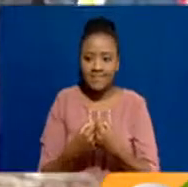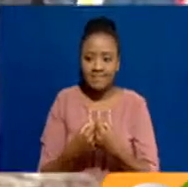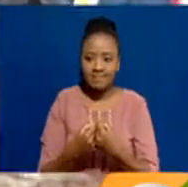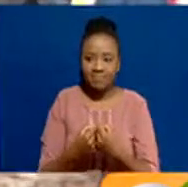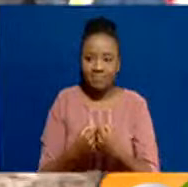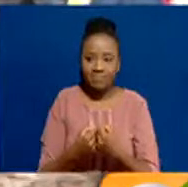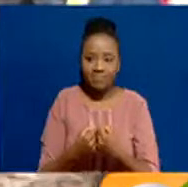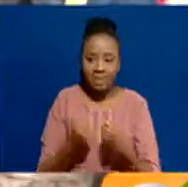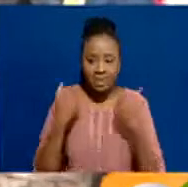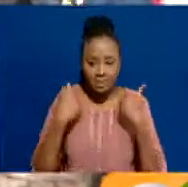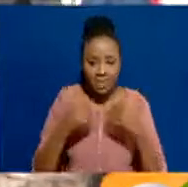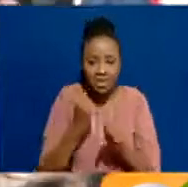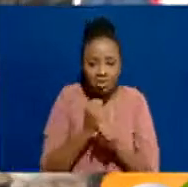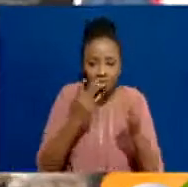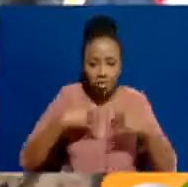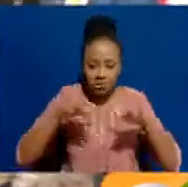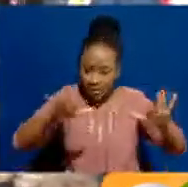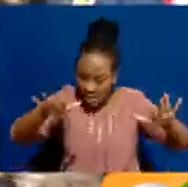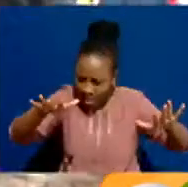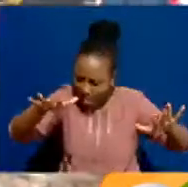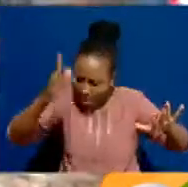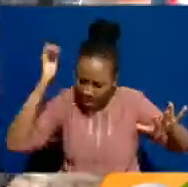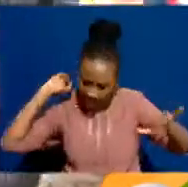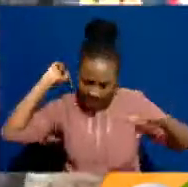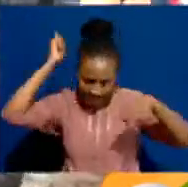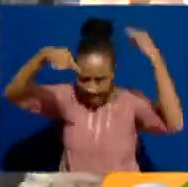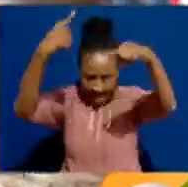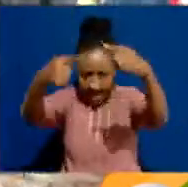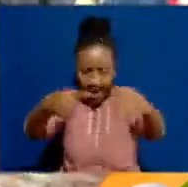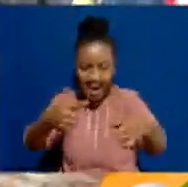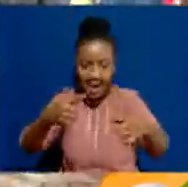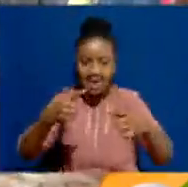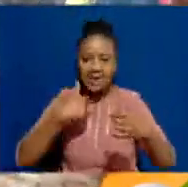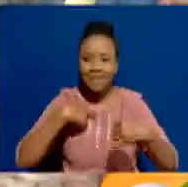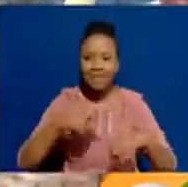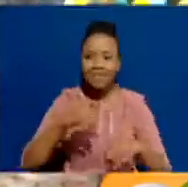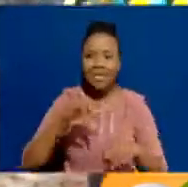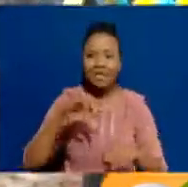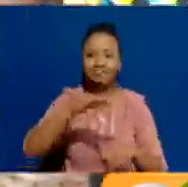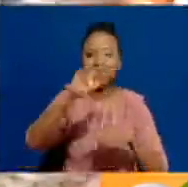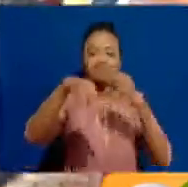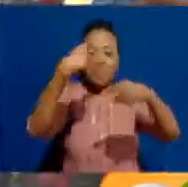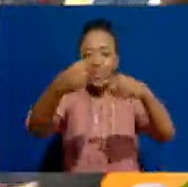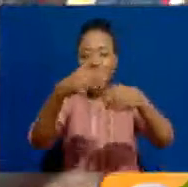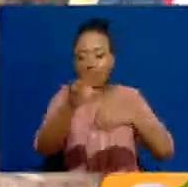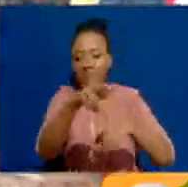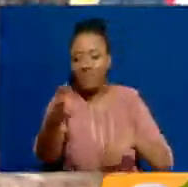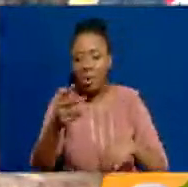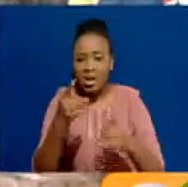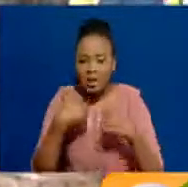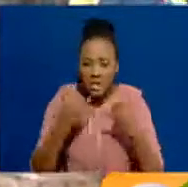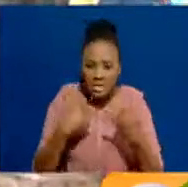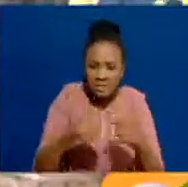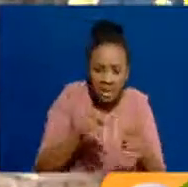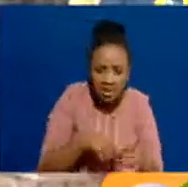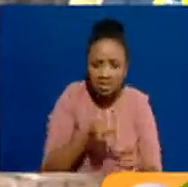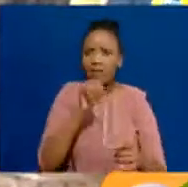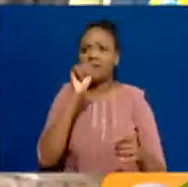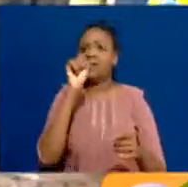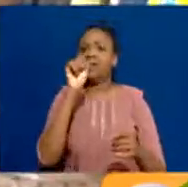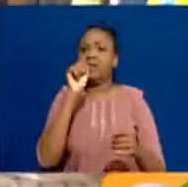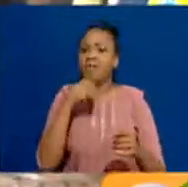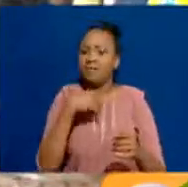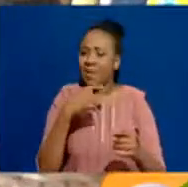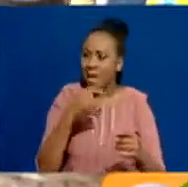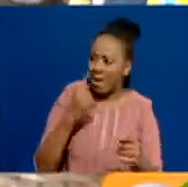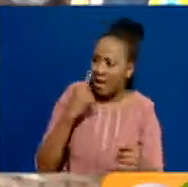nilifanya, nililala chini, hiyo ikakuja ikapita juu, ndio ikaenda kulala na ile side. Kujaribu kurudi na hii side,